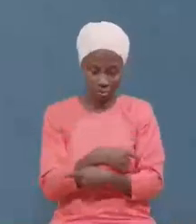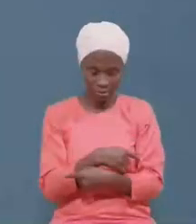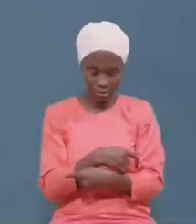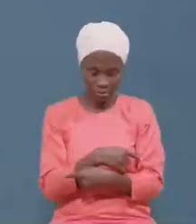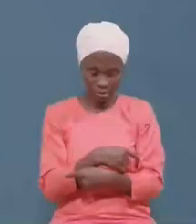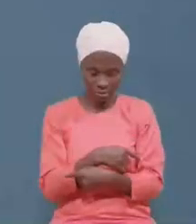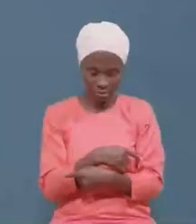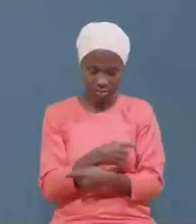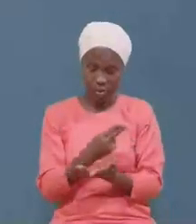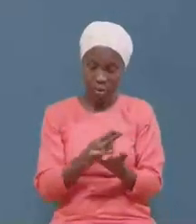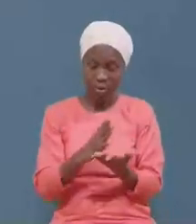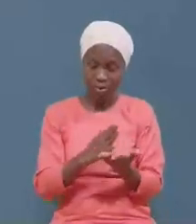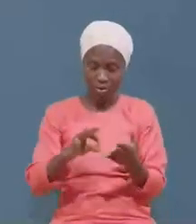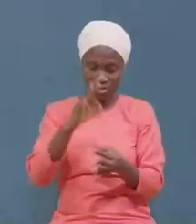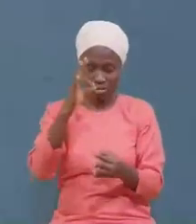Saint-Esprit,